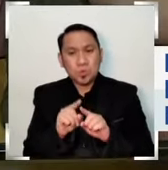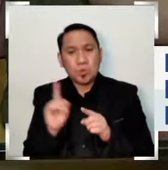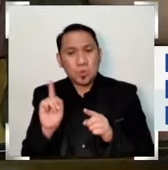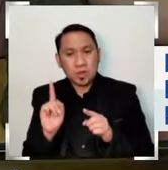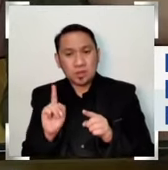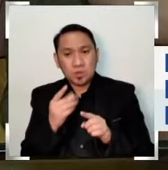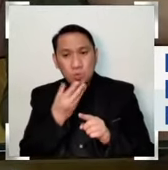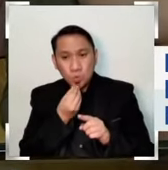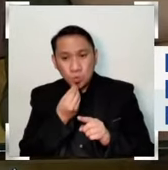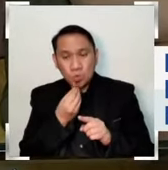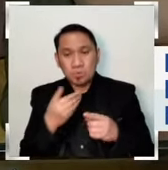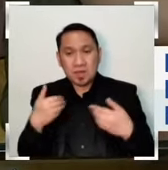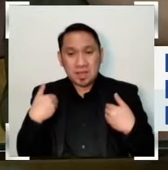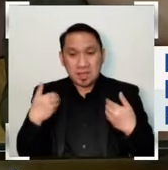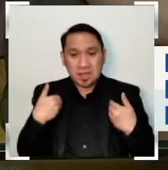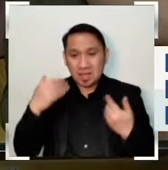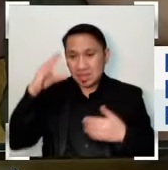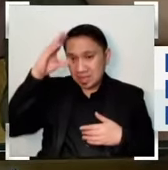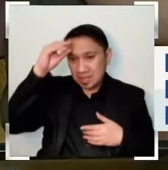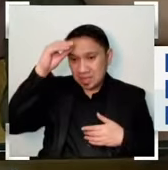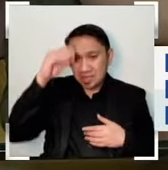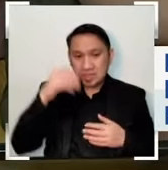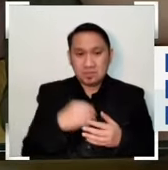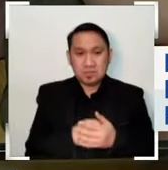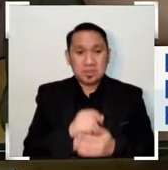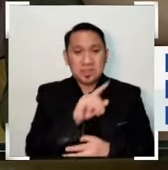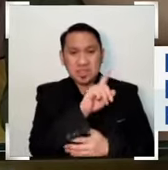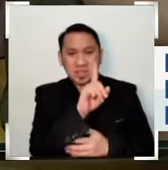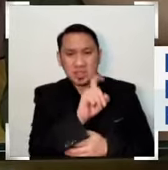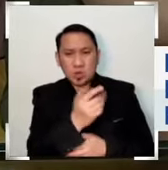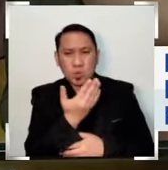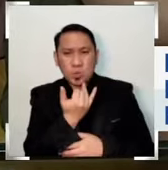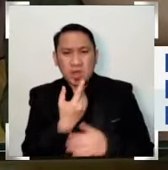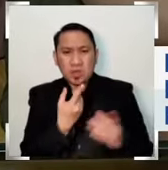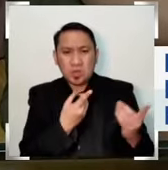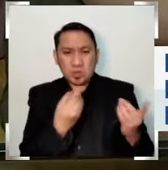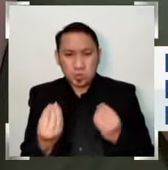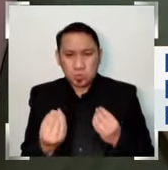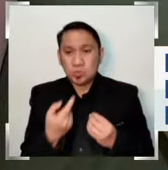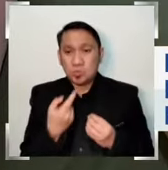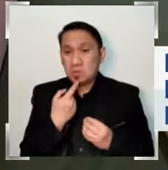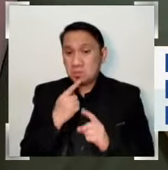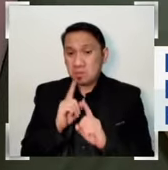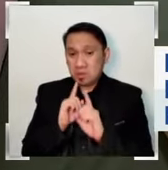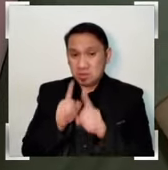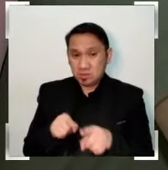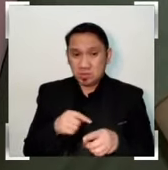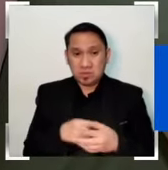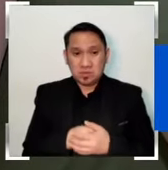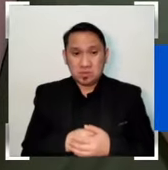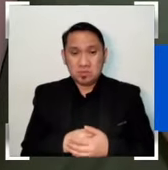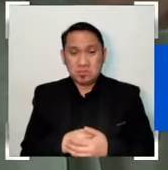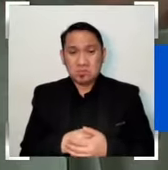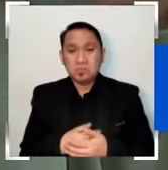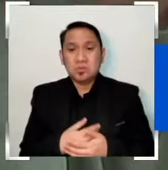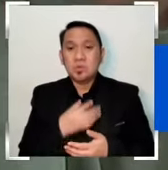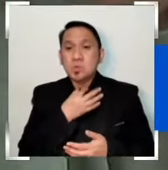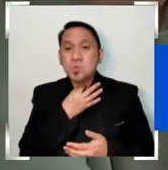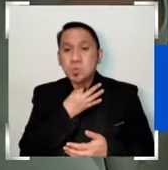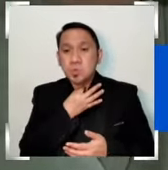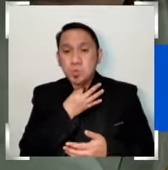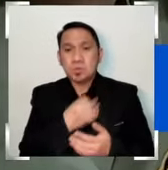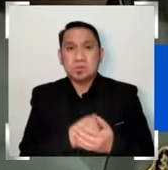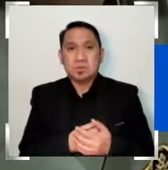lalaki. Nang aming tanungin ang suspect kung bakit niya ito nagawa, ang kanyang sagot? Curiosity po. Curiosity? Sa